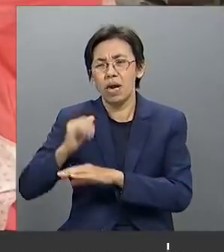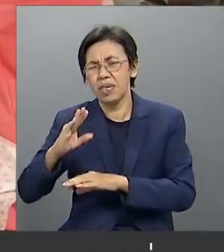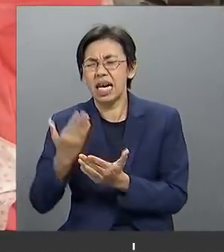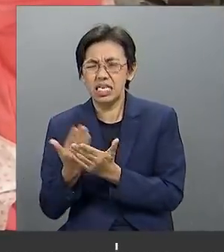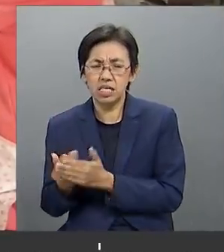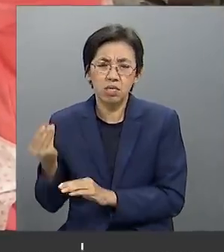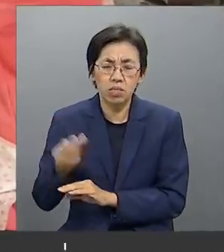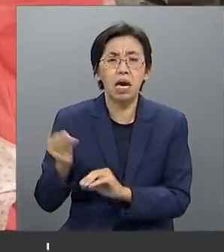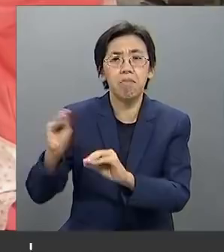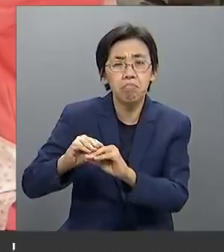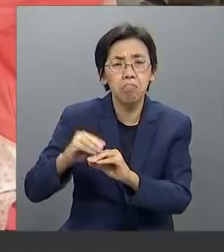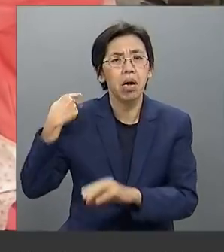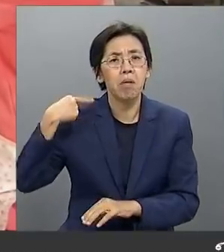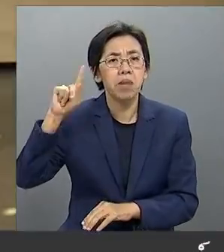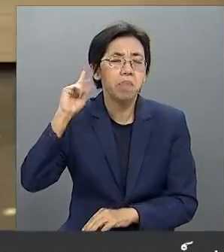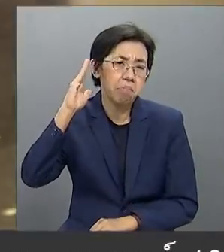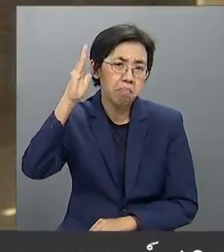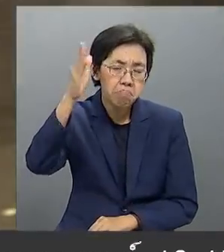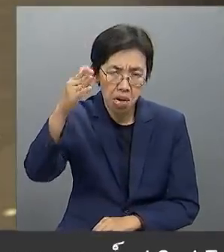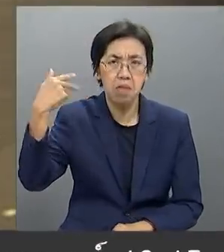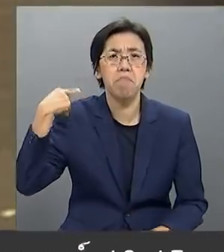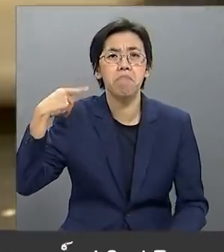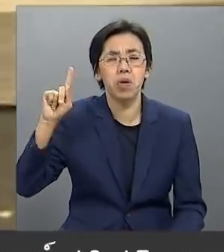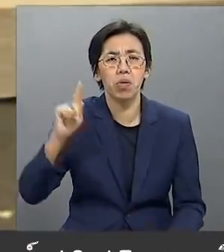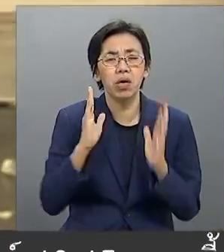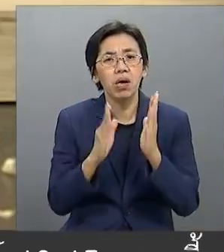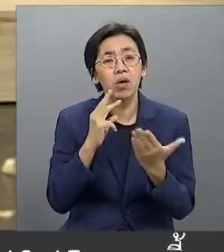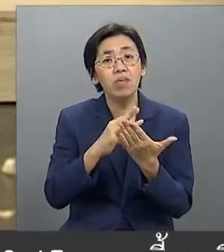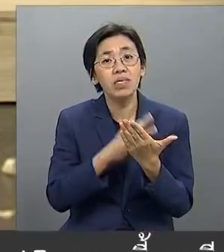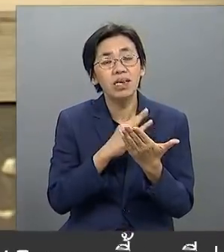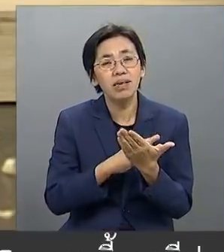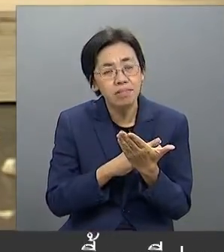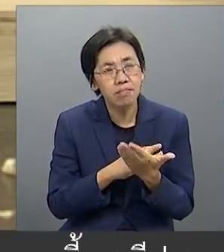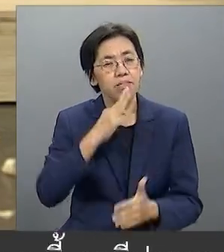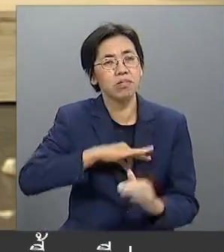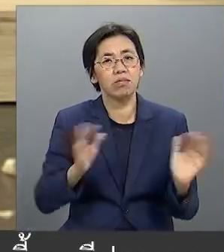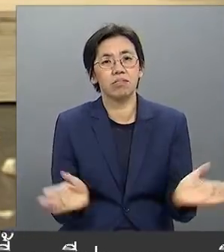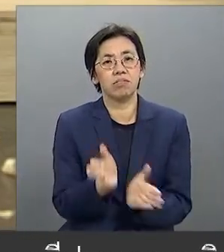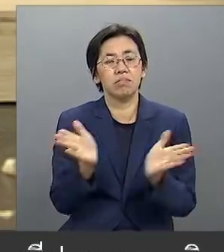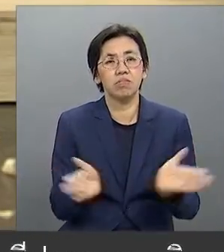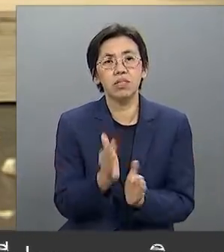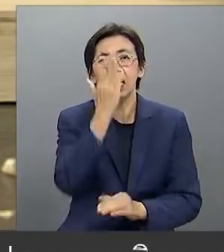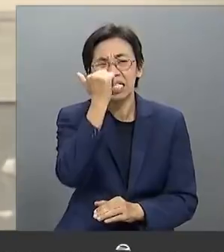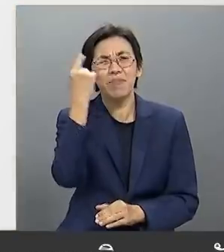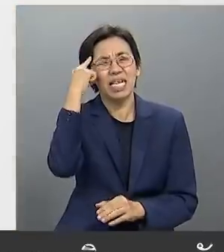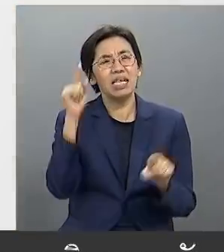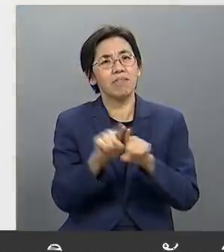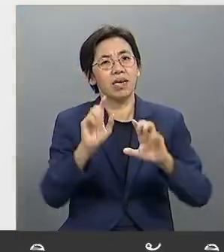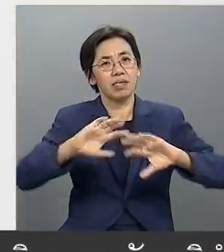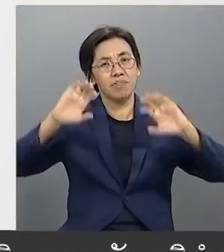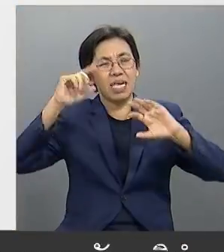ประโยชน์ในระยะไกลนะคะนักวิชาการเขาต้องสนับสนุนในหลักการนี้ว่าคิดเหมือนรัฐบาลคะ